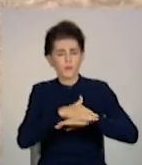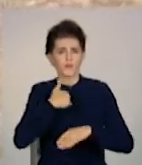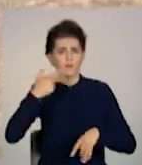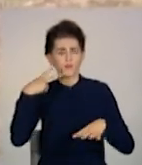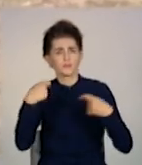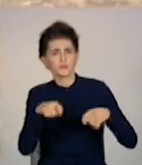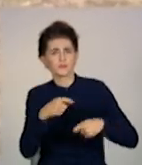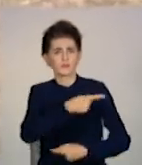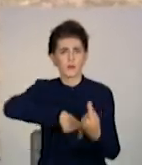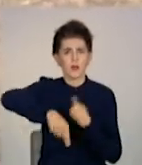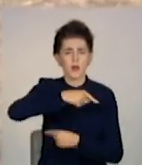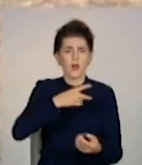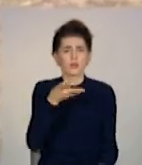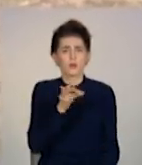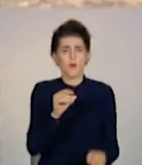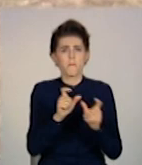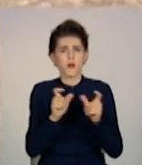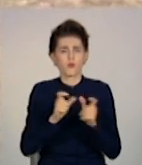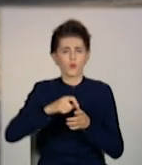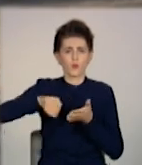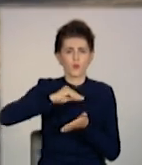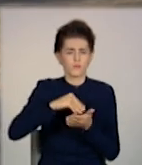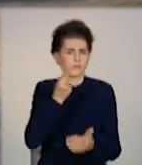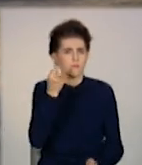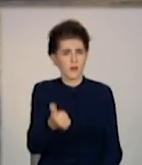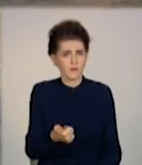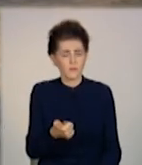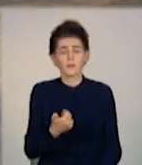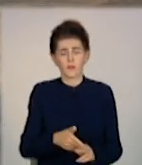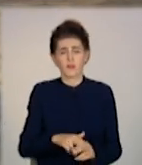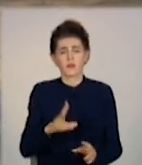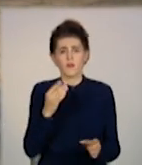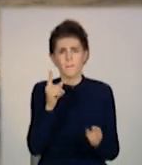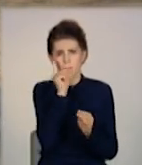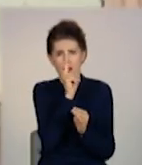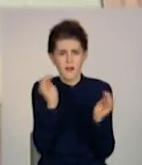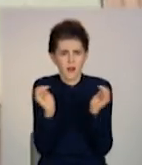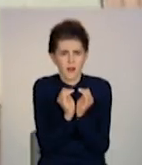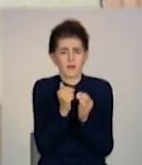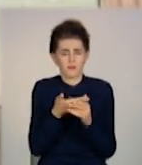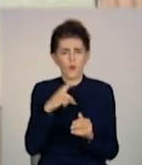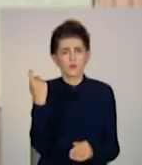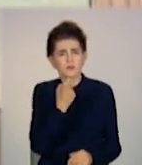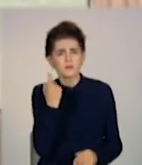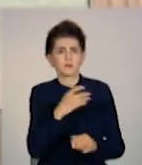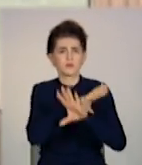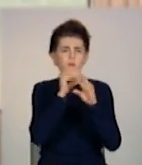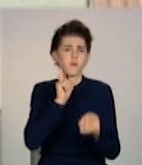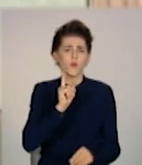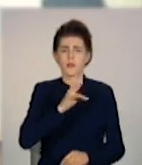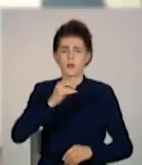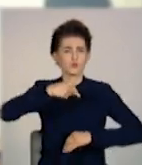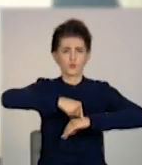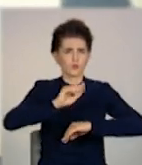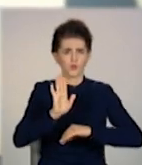а супермаркет один дядяк жрється. У невеличких господарствах теж криза, хоча поки не така відчутна. В